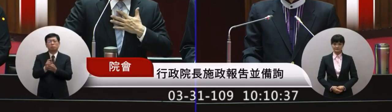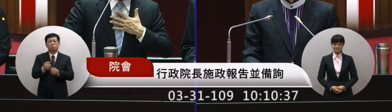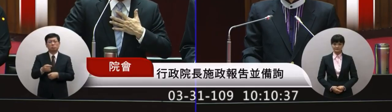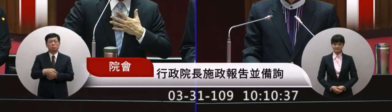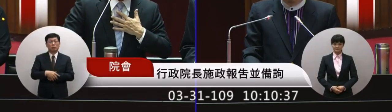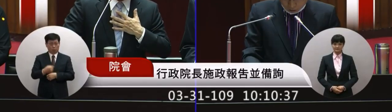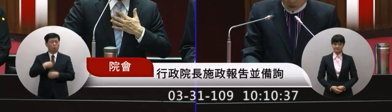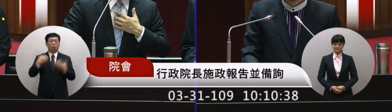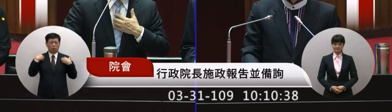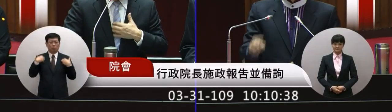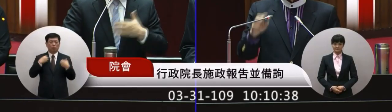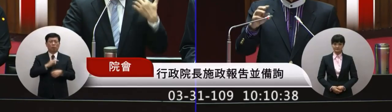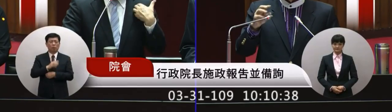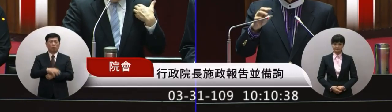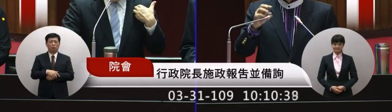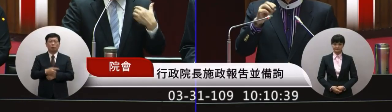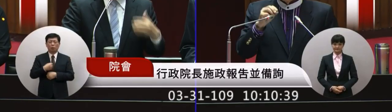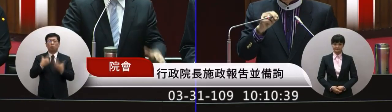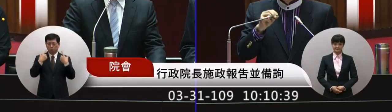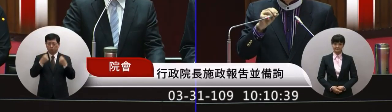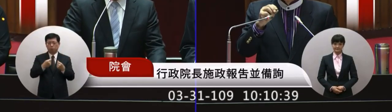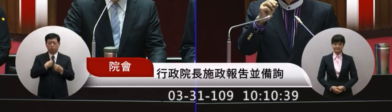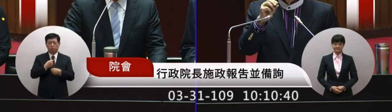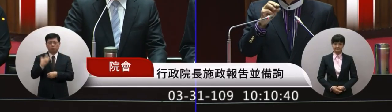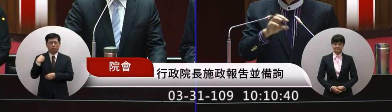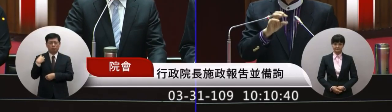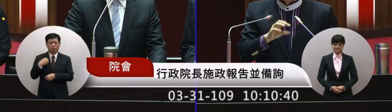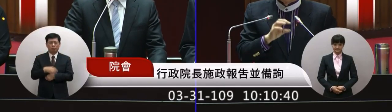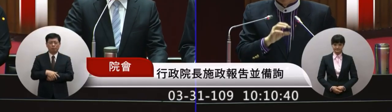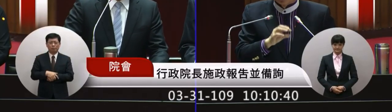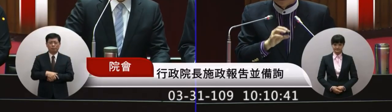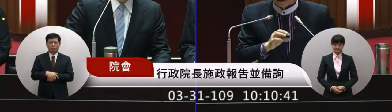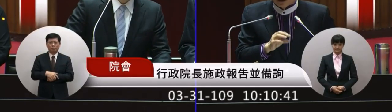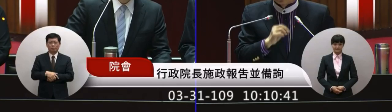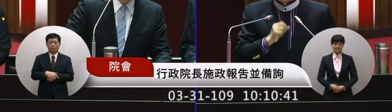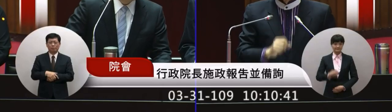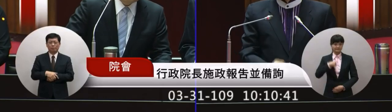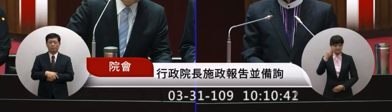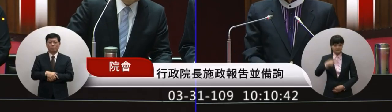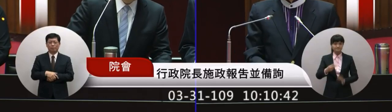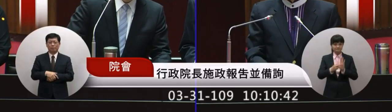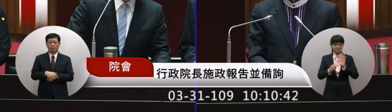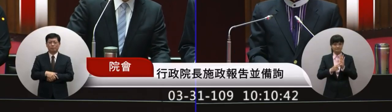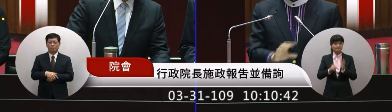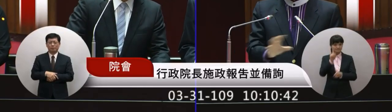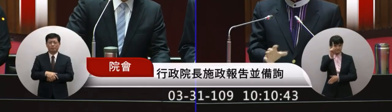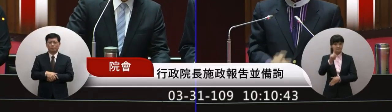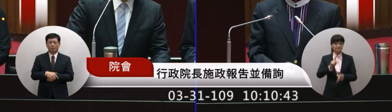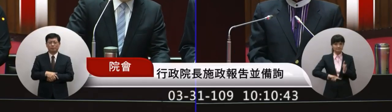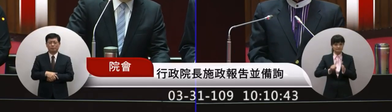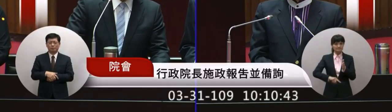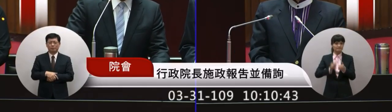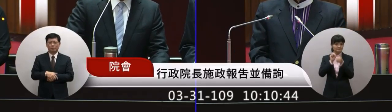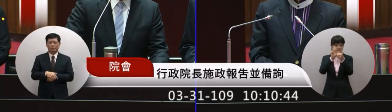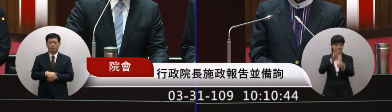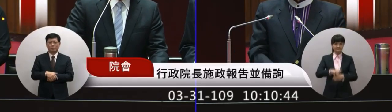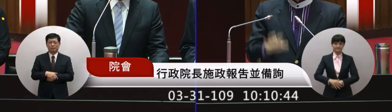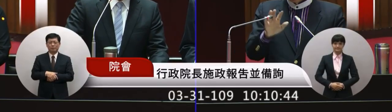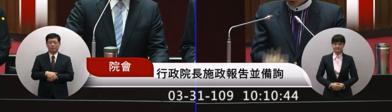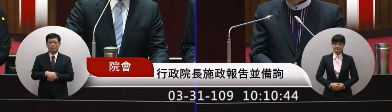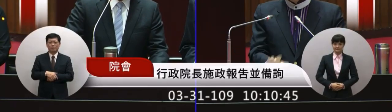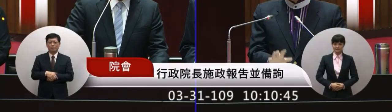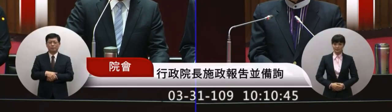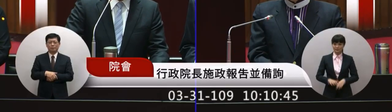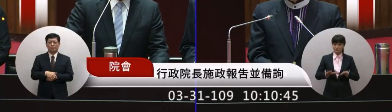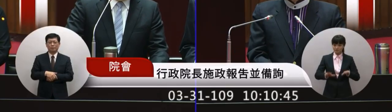都反正爱我负责的。 所以我的用白话文来讲啦，吼，讲白话啦，就